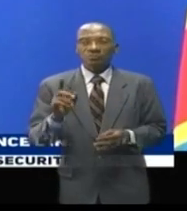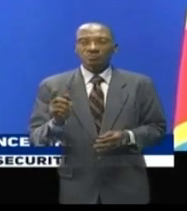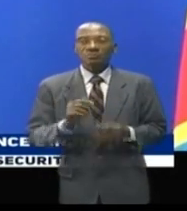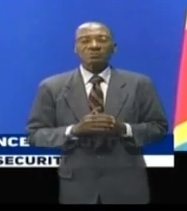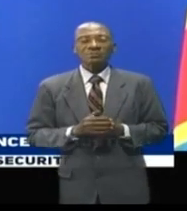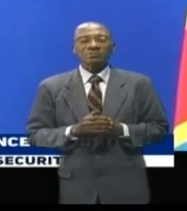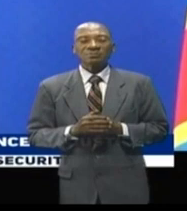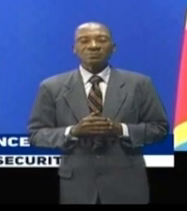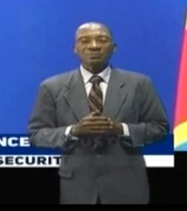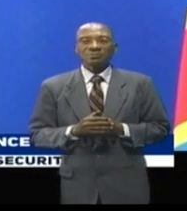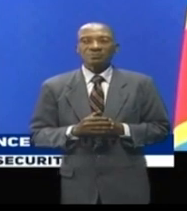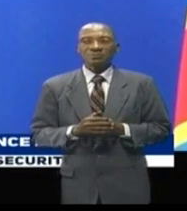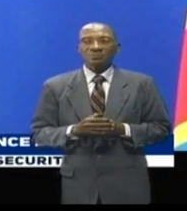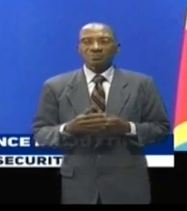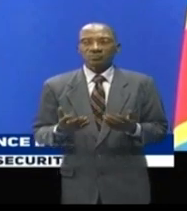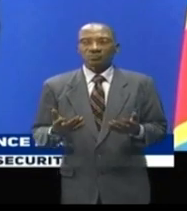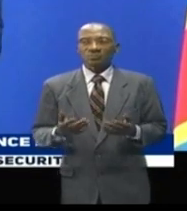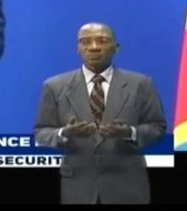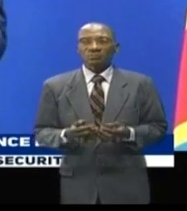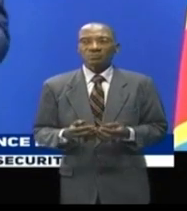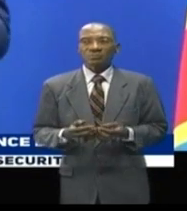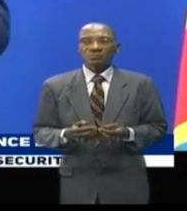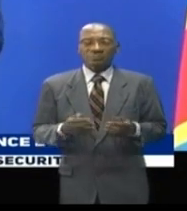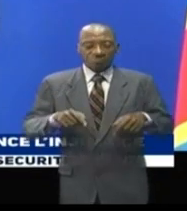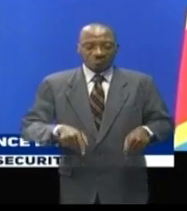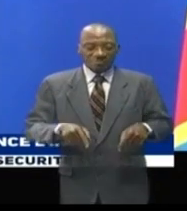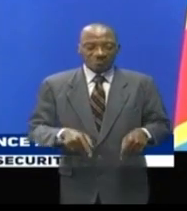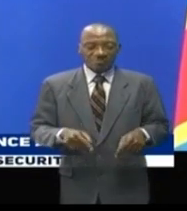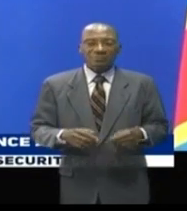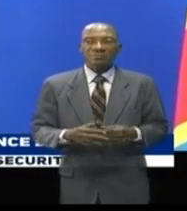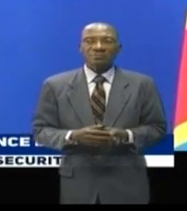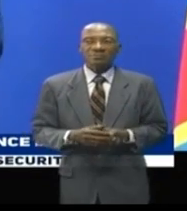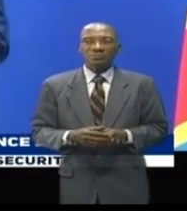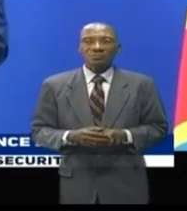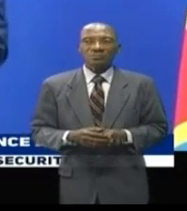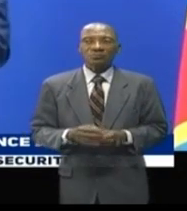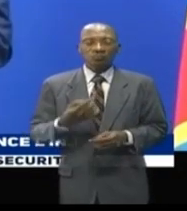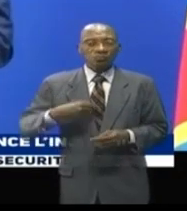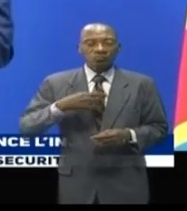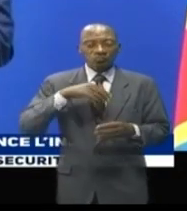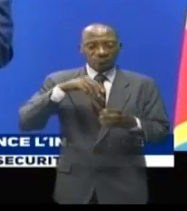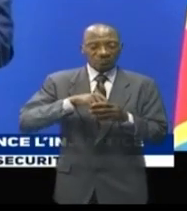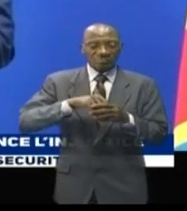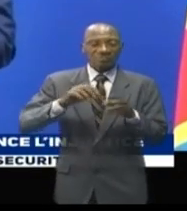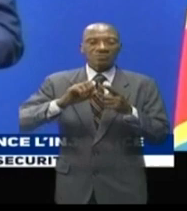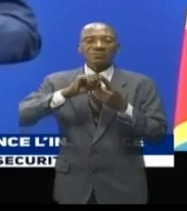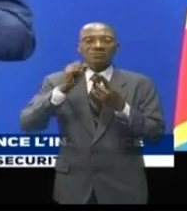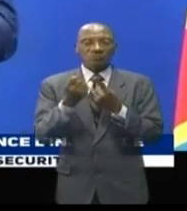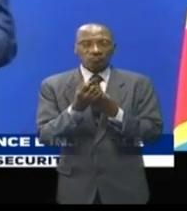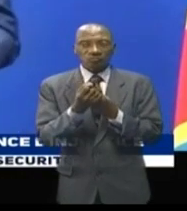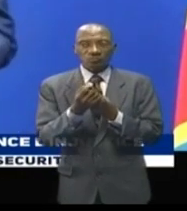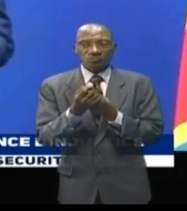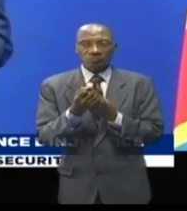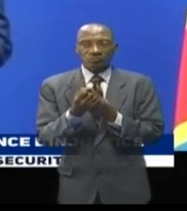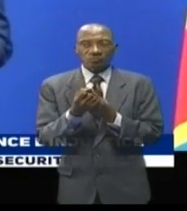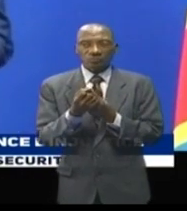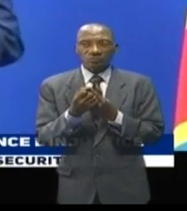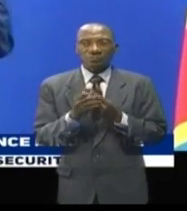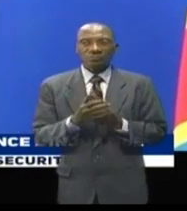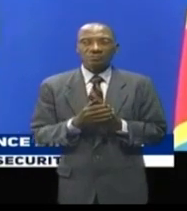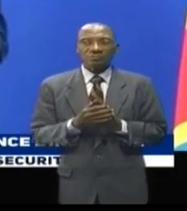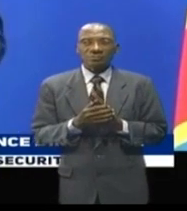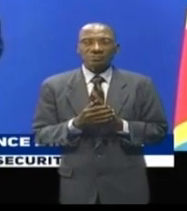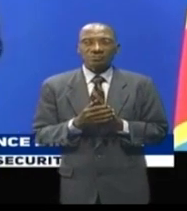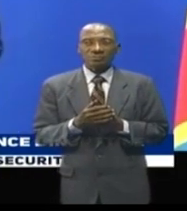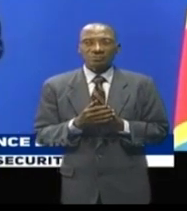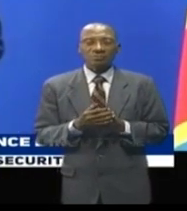où je vous parle je veux pas donner de détails moments où je vous parle nous sommes dans cette situation là où ce qui a été accepté